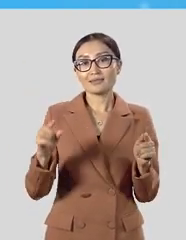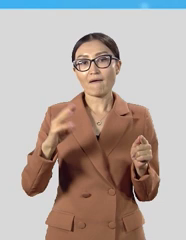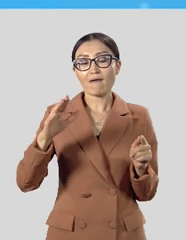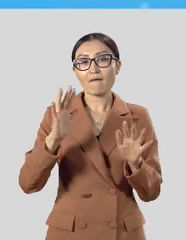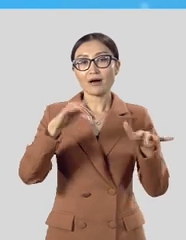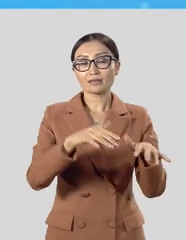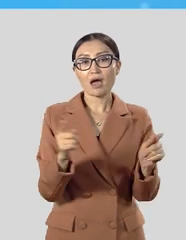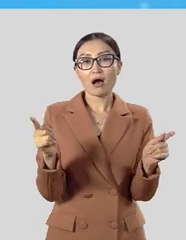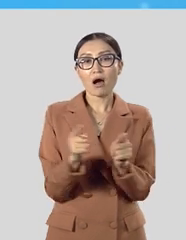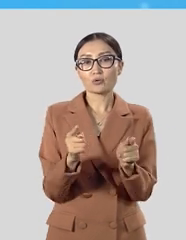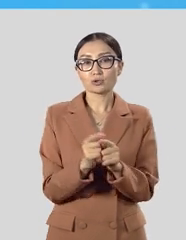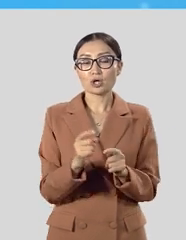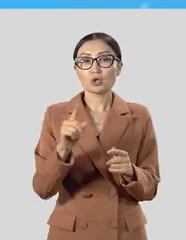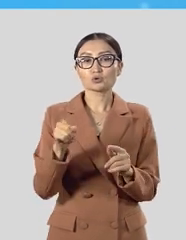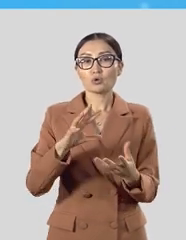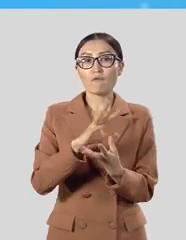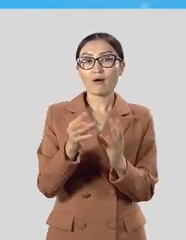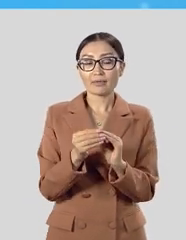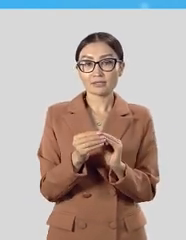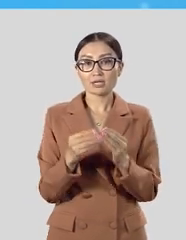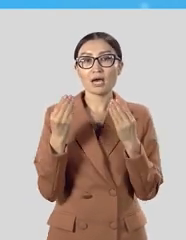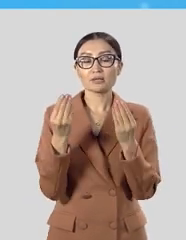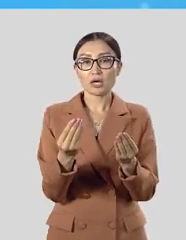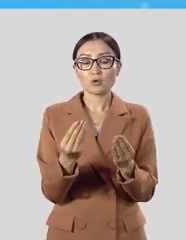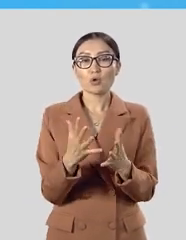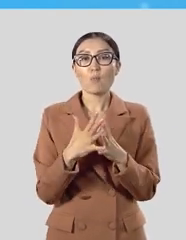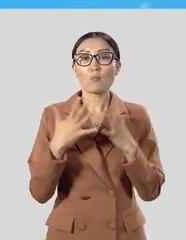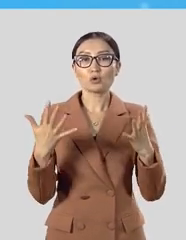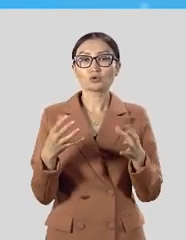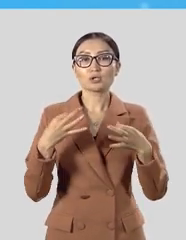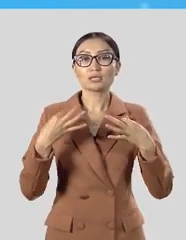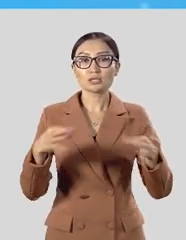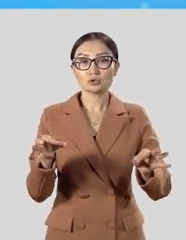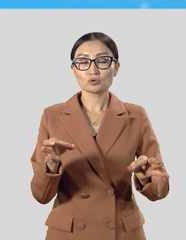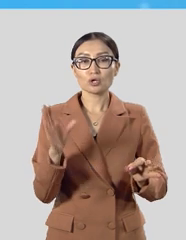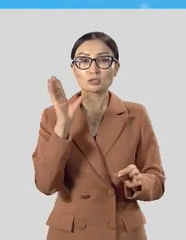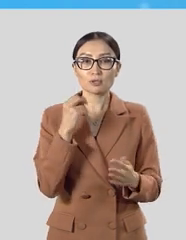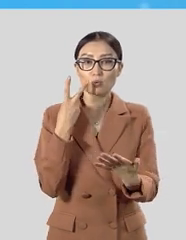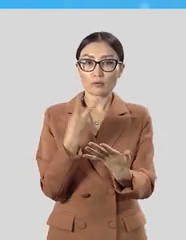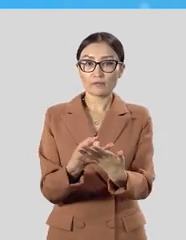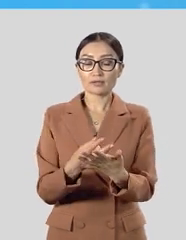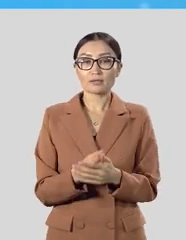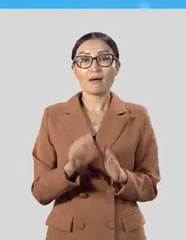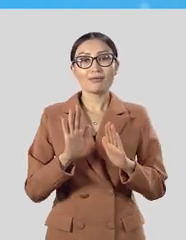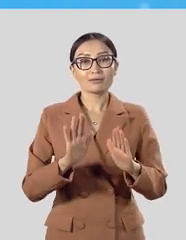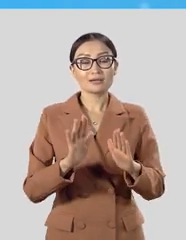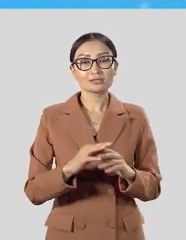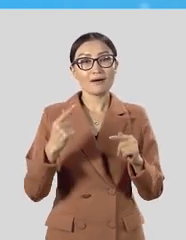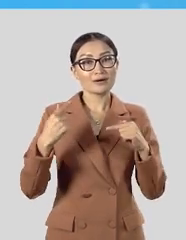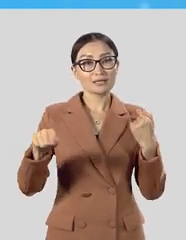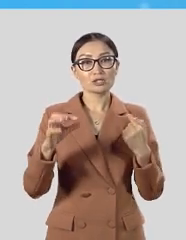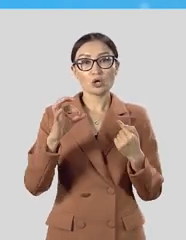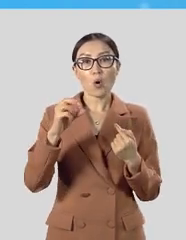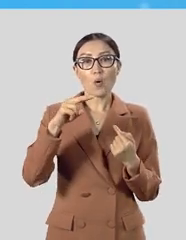тысяч раз короче, что в конечном счете и дает гораздо большую разрешающую способность. Также, в отличие